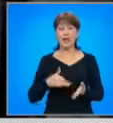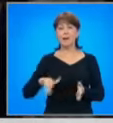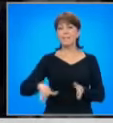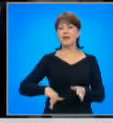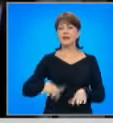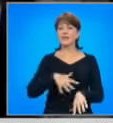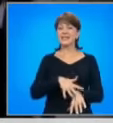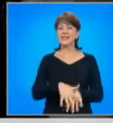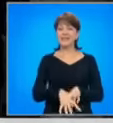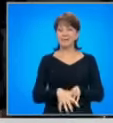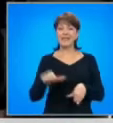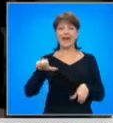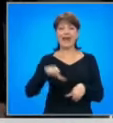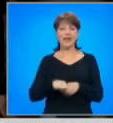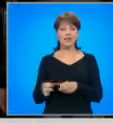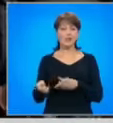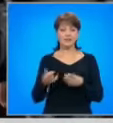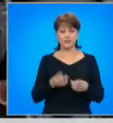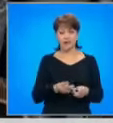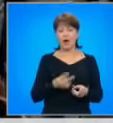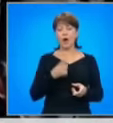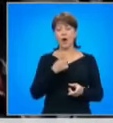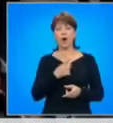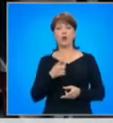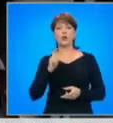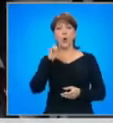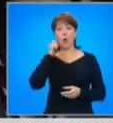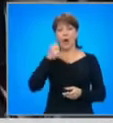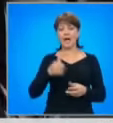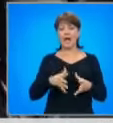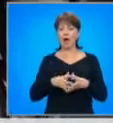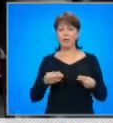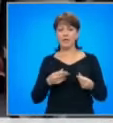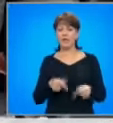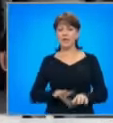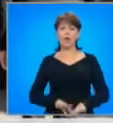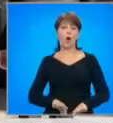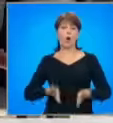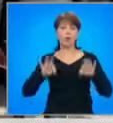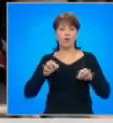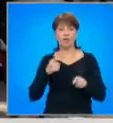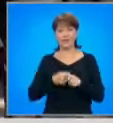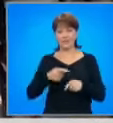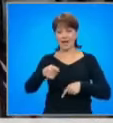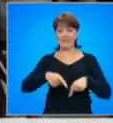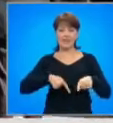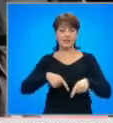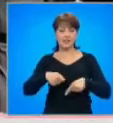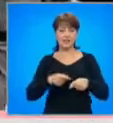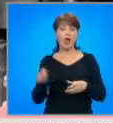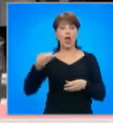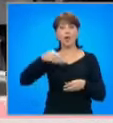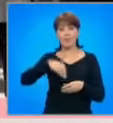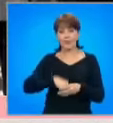междусистемните газови оператори от България, Румъния, Унгария и Словакия, които са заявили готовност да транзитират допълнителни